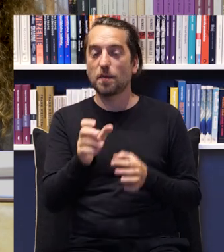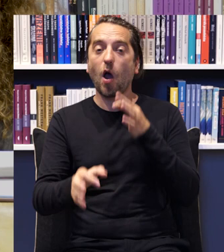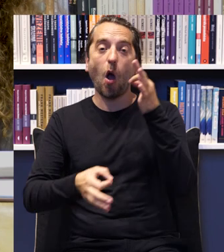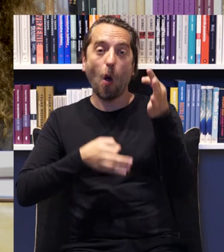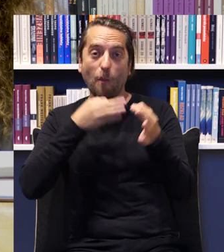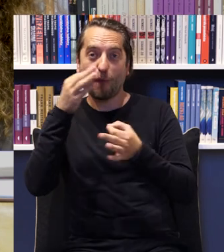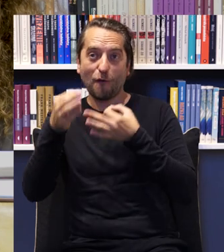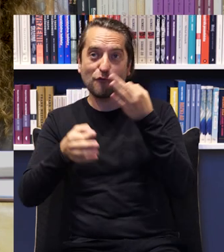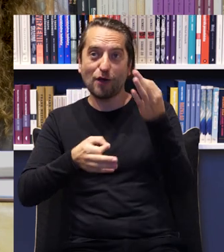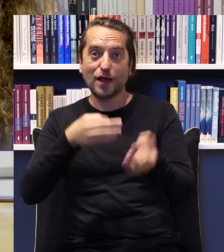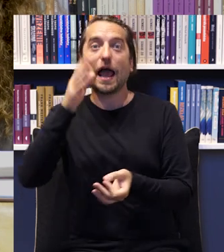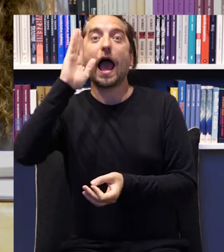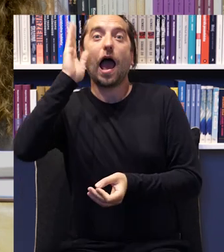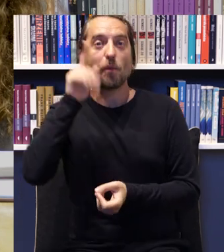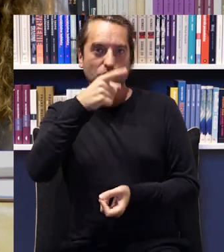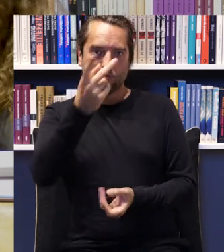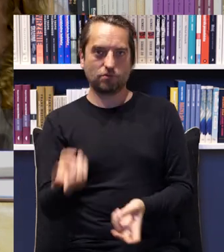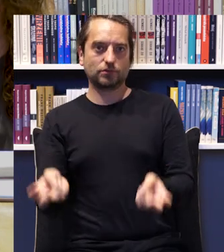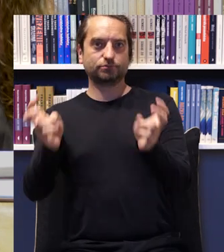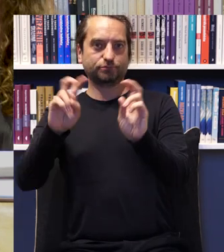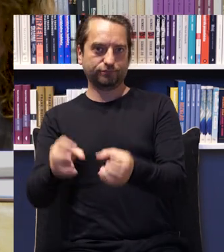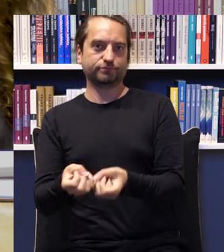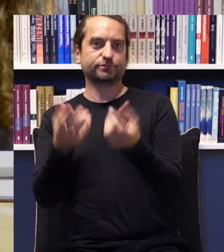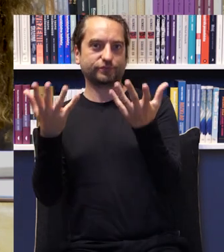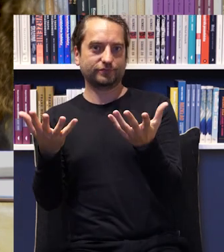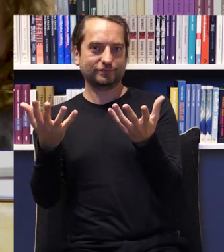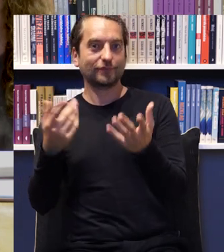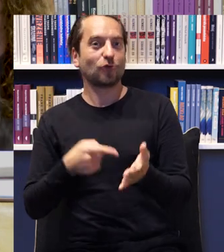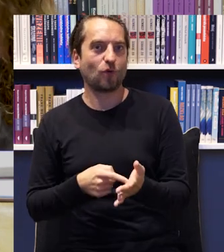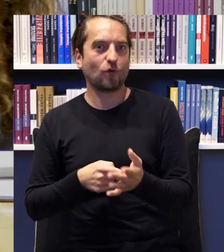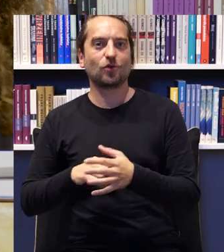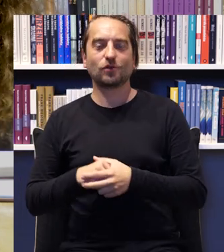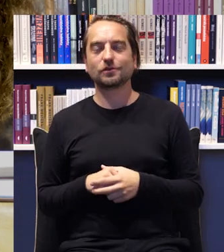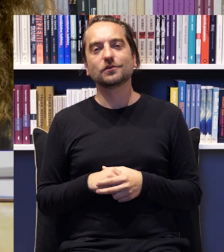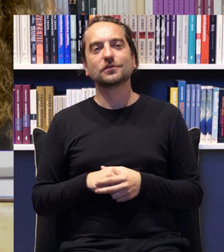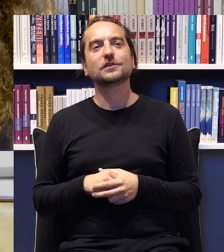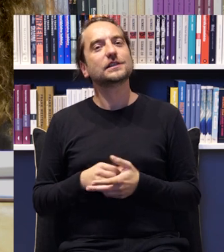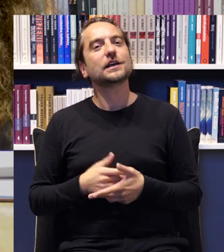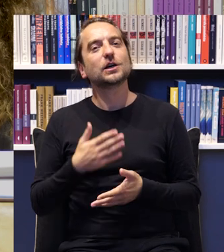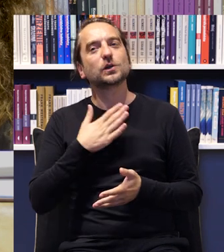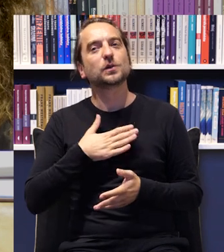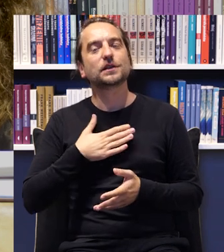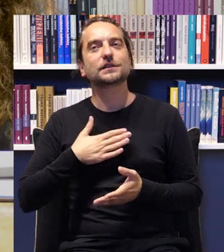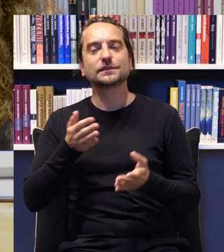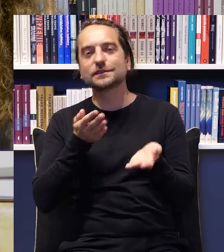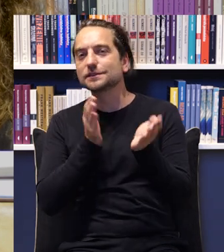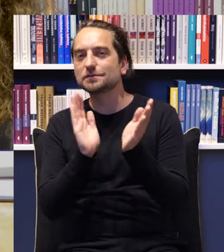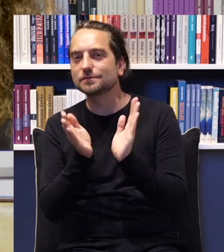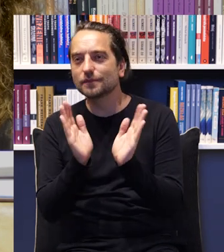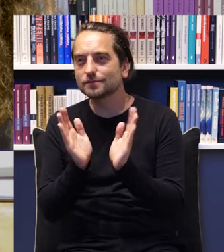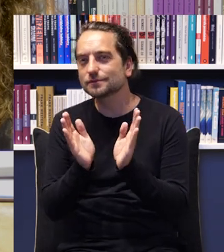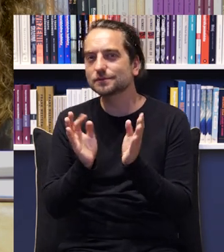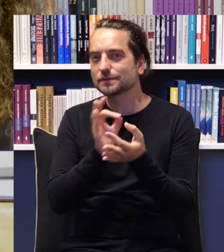a dopiero potem ona się pojawia. No nie? Jakby ten taki sposób